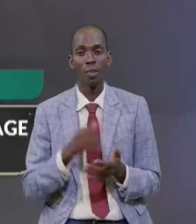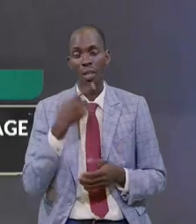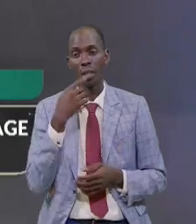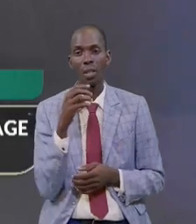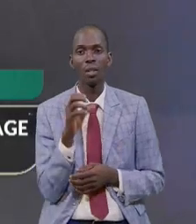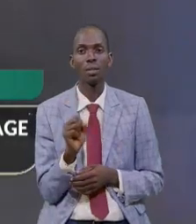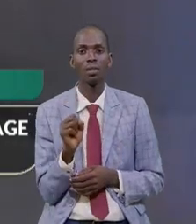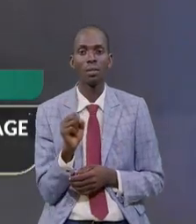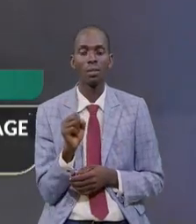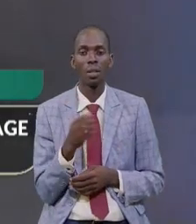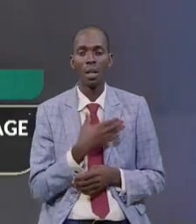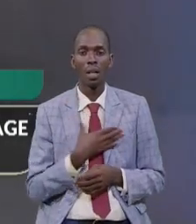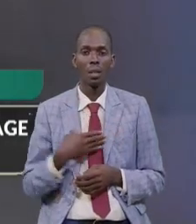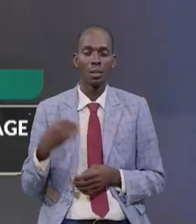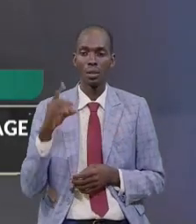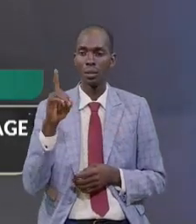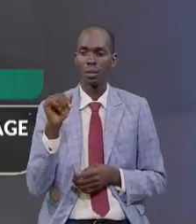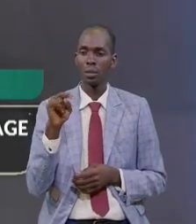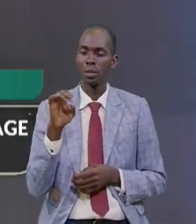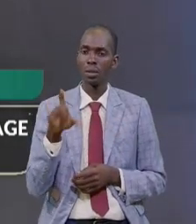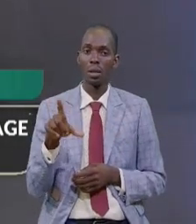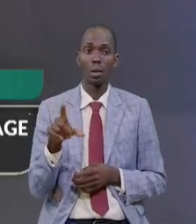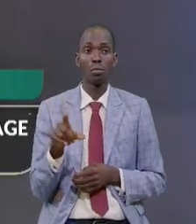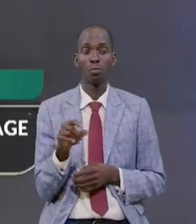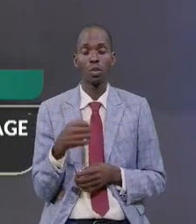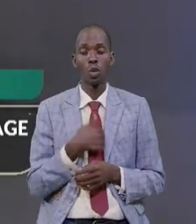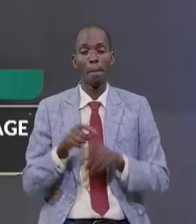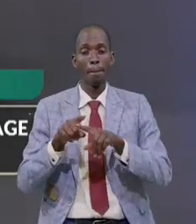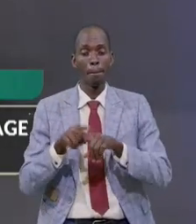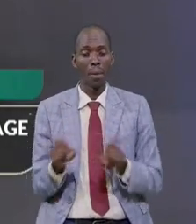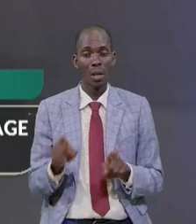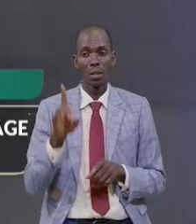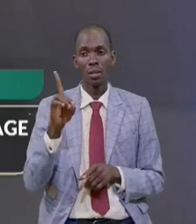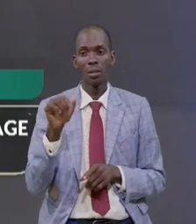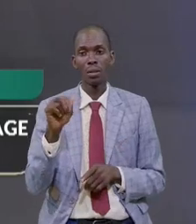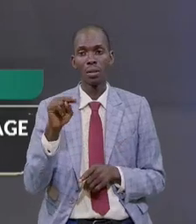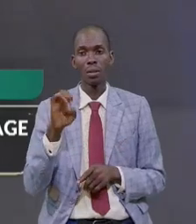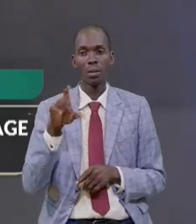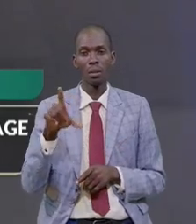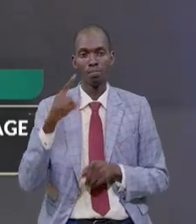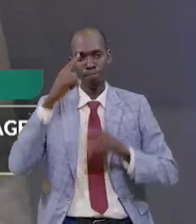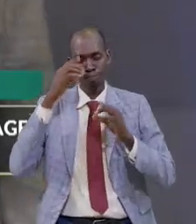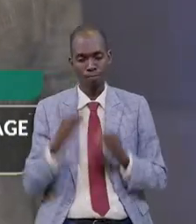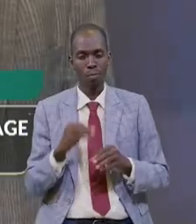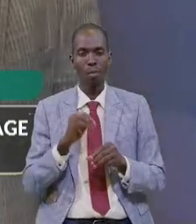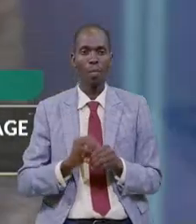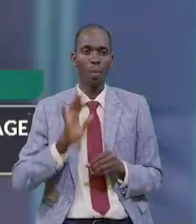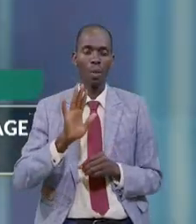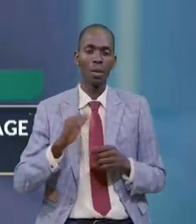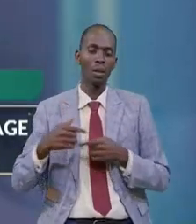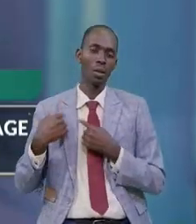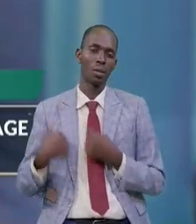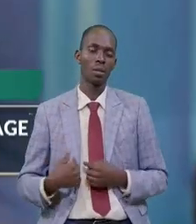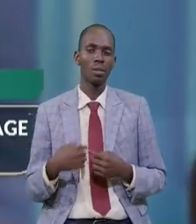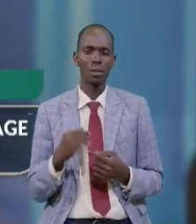dit Daniel Daniel résolu dans son C n'est-ce